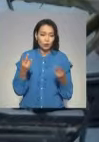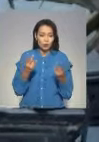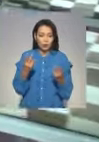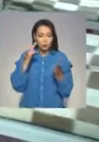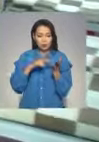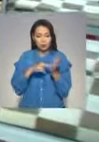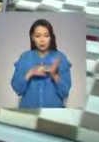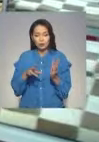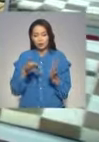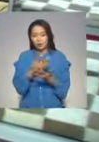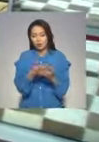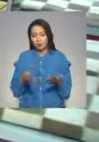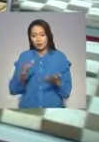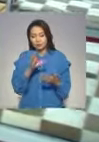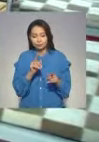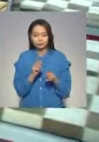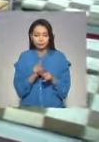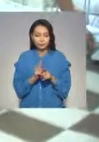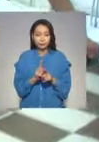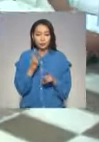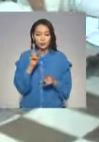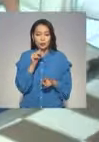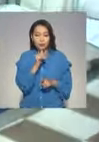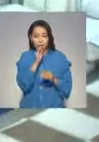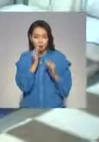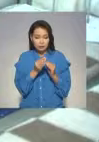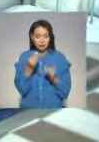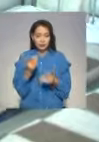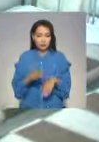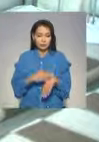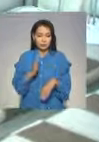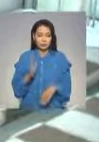пікірлер ескерусіз қалмайды деді. Бекболат Сатуов, Самат Орынбаев, Астана Таймс.